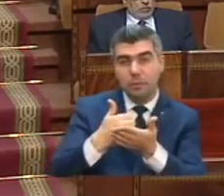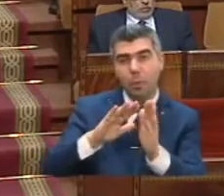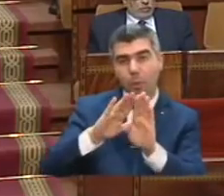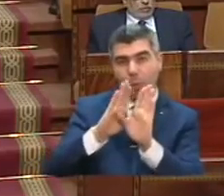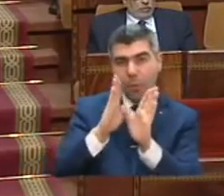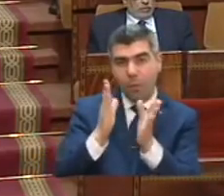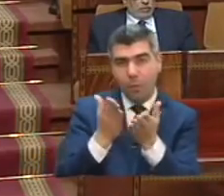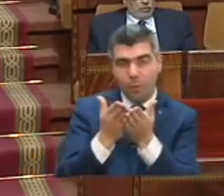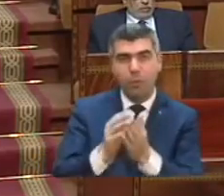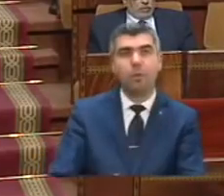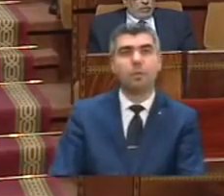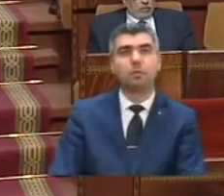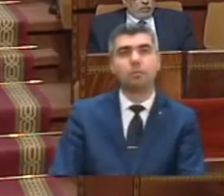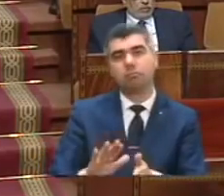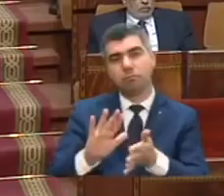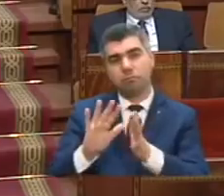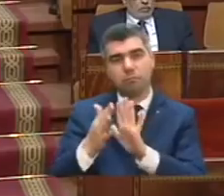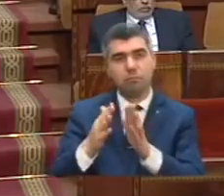الإجمالية عرفت تحيين سنة